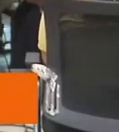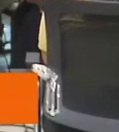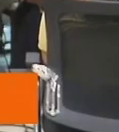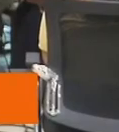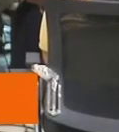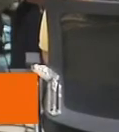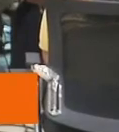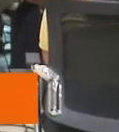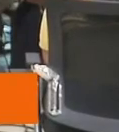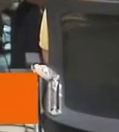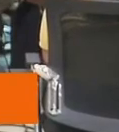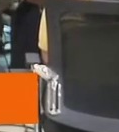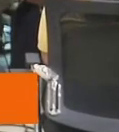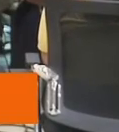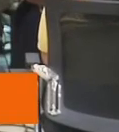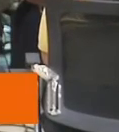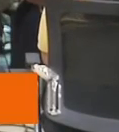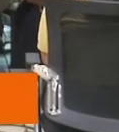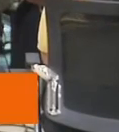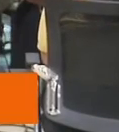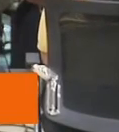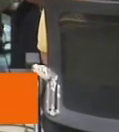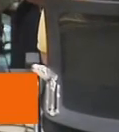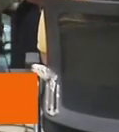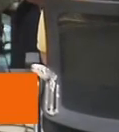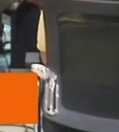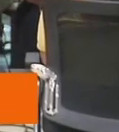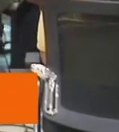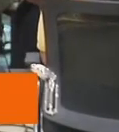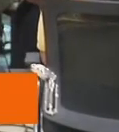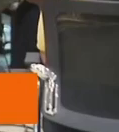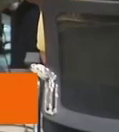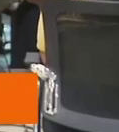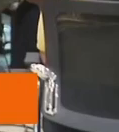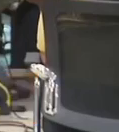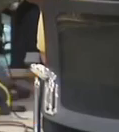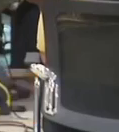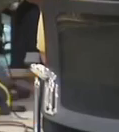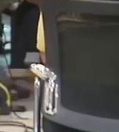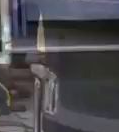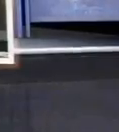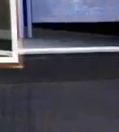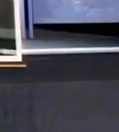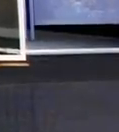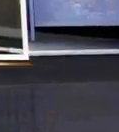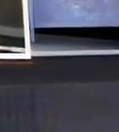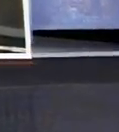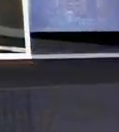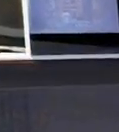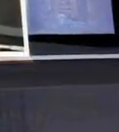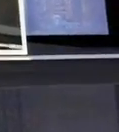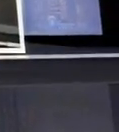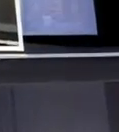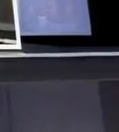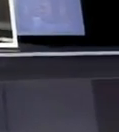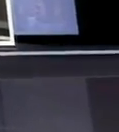พของ11ส.ส.พรรคอนาคตใหม่ค่ะทำให้ปัจจุบันนะคะเหลือตัวเลขสมาชิกในสภาค่ะจำนวน487